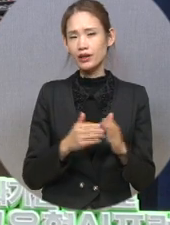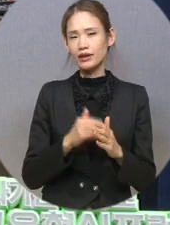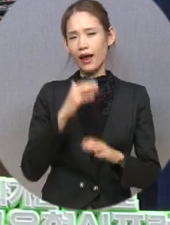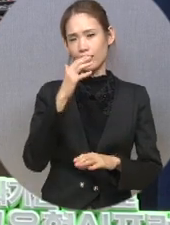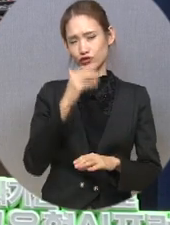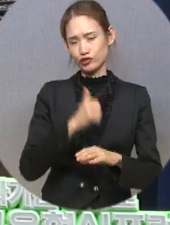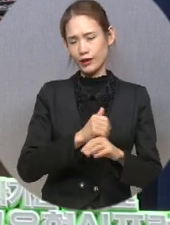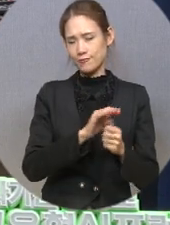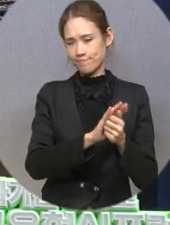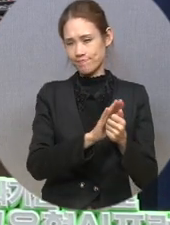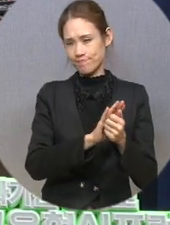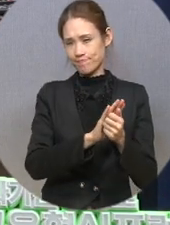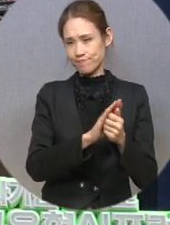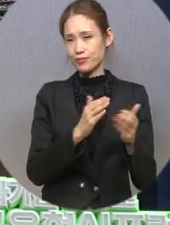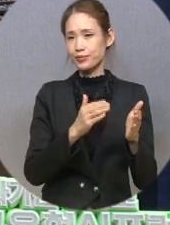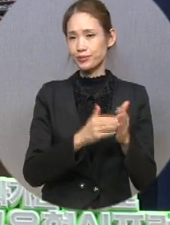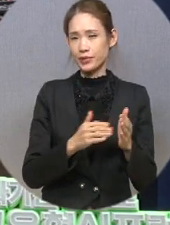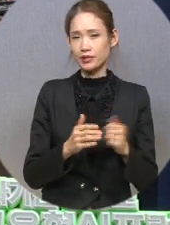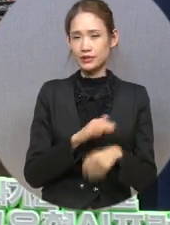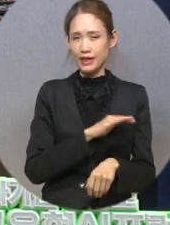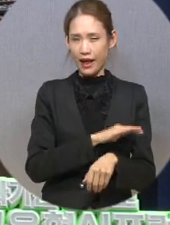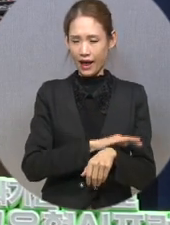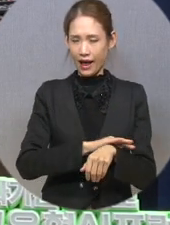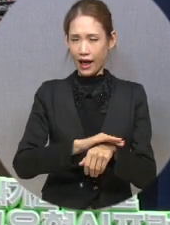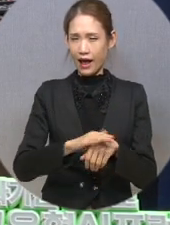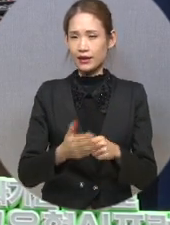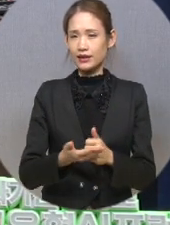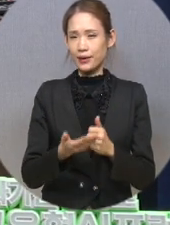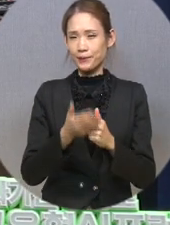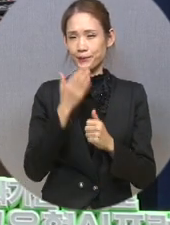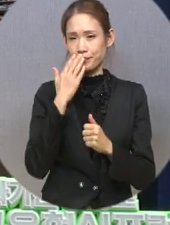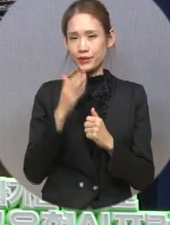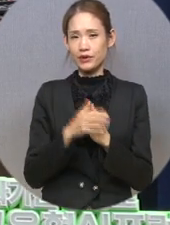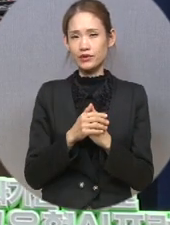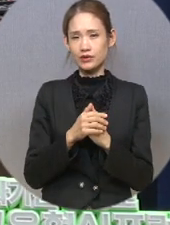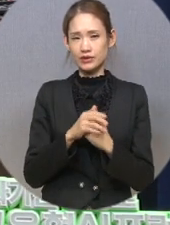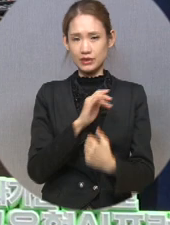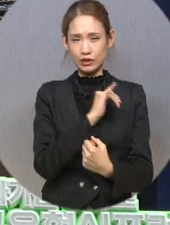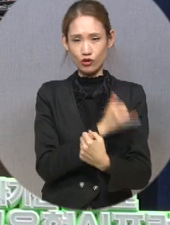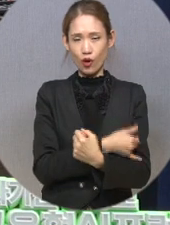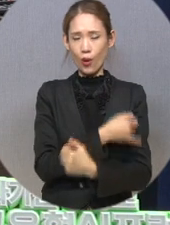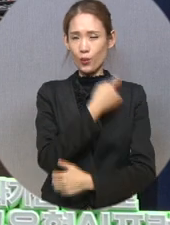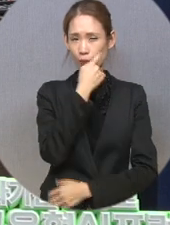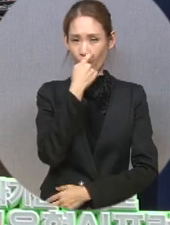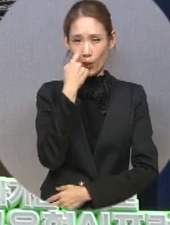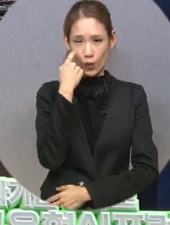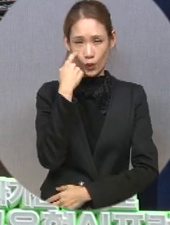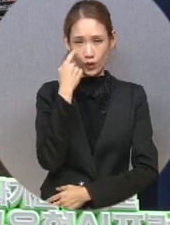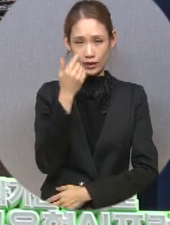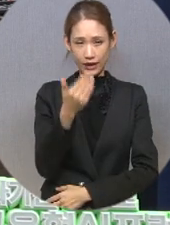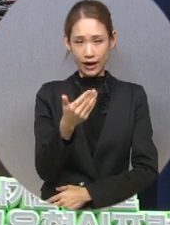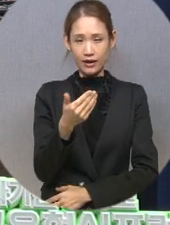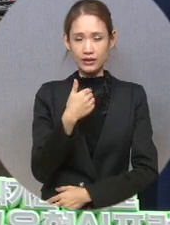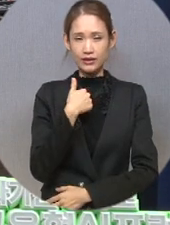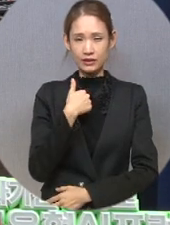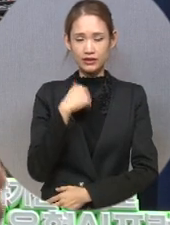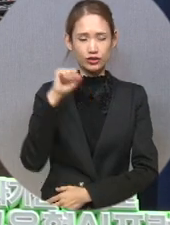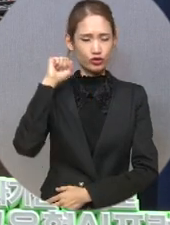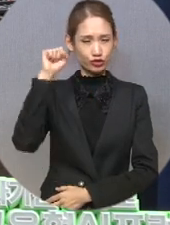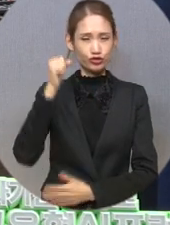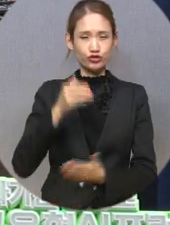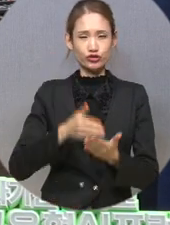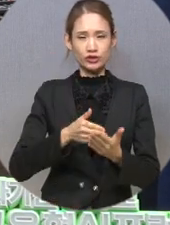대접받고 잘 살아갈 수 있을 때 그게 또한 그들의 인권 보장이 아니겠습니까? 그래서 제가 주장하기를